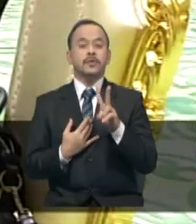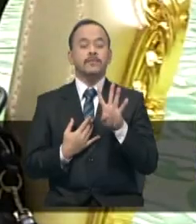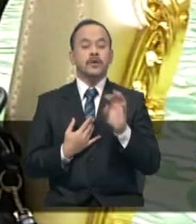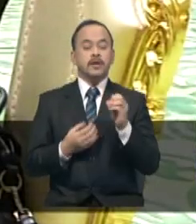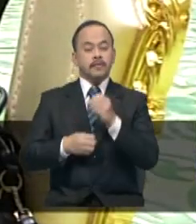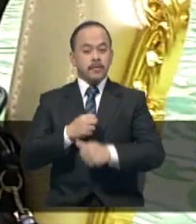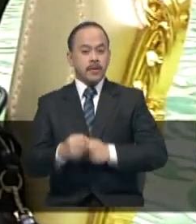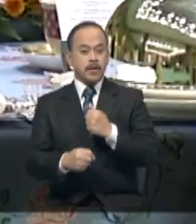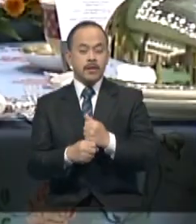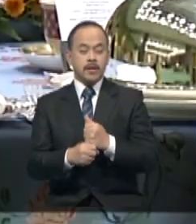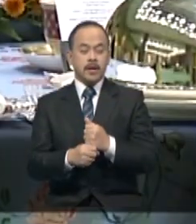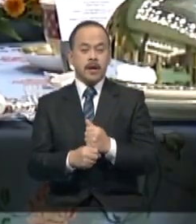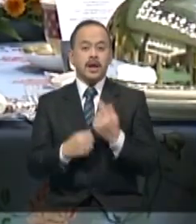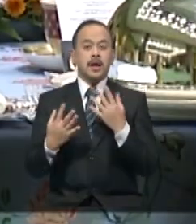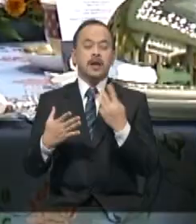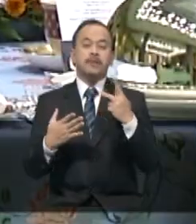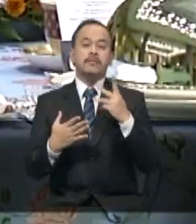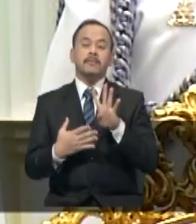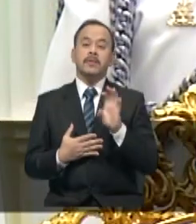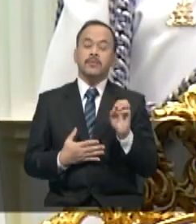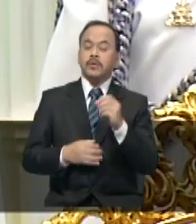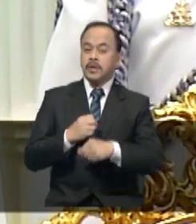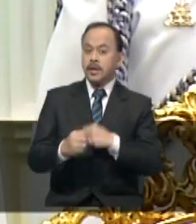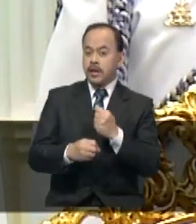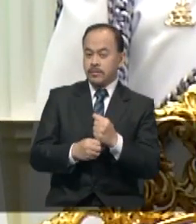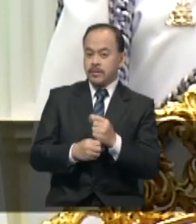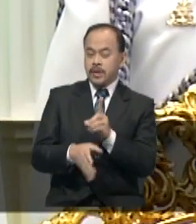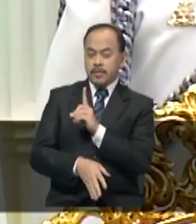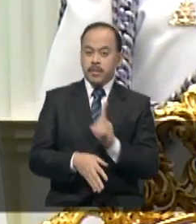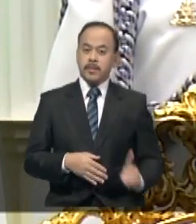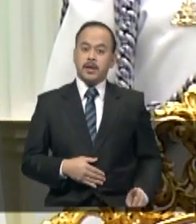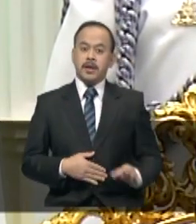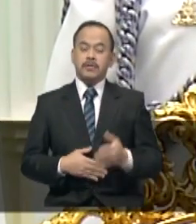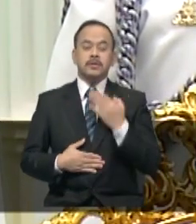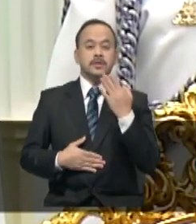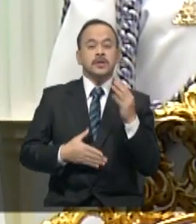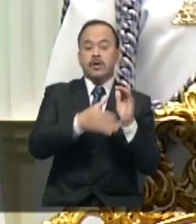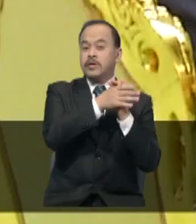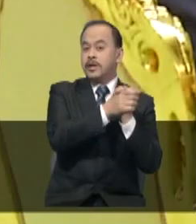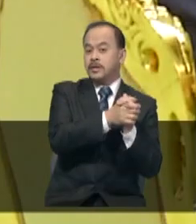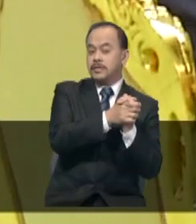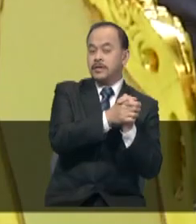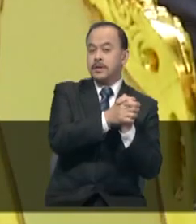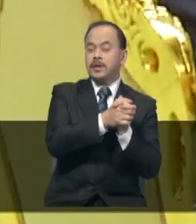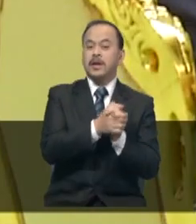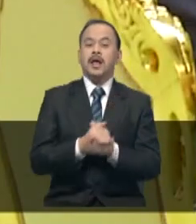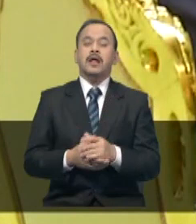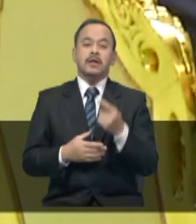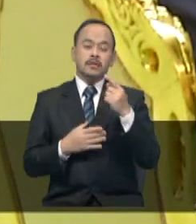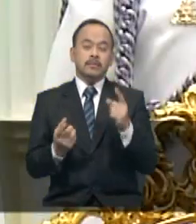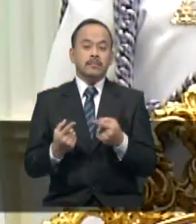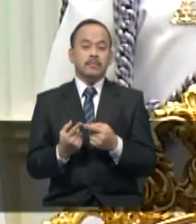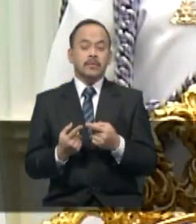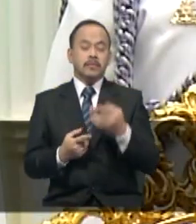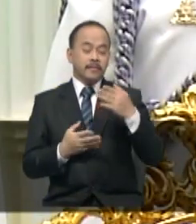the diplomatic relations next year. Permit me to extend my sincere congratulations on behalf of the Royal Thai